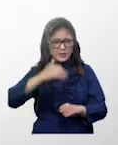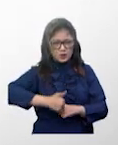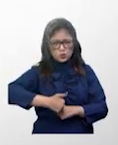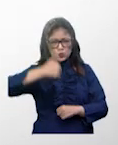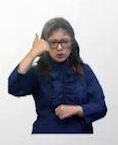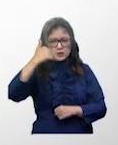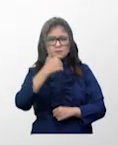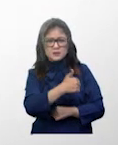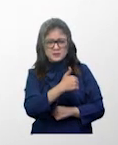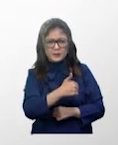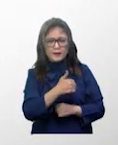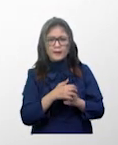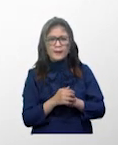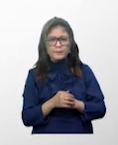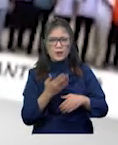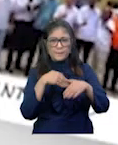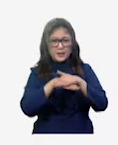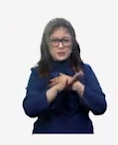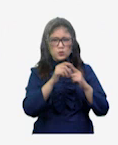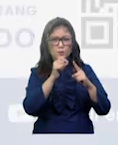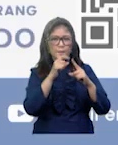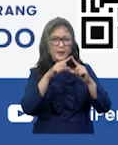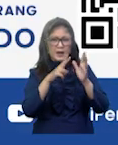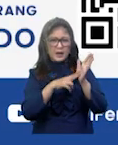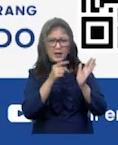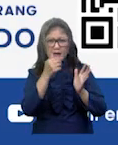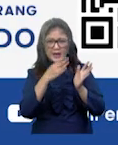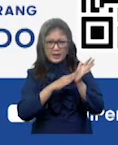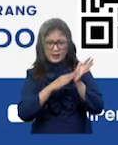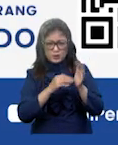kader partai untuk duduk di parlemen. Dari Bandar Lampung, Andres Avandi, iNews melaporkan.